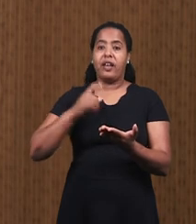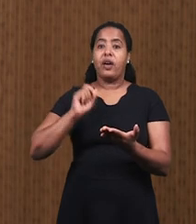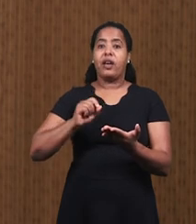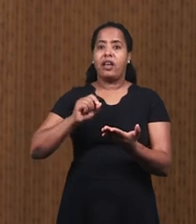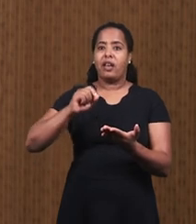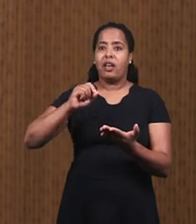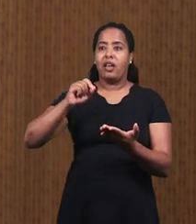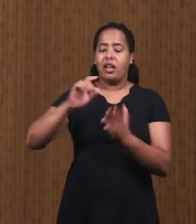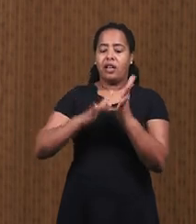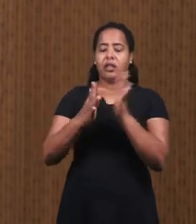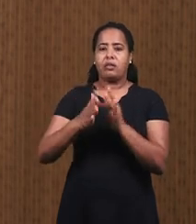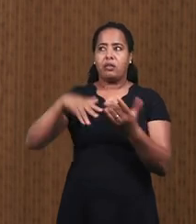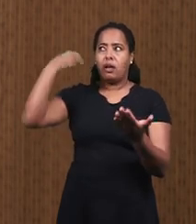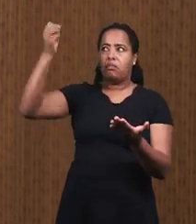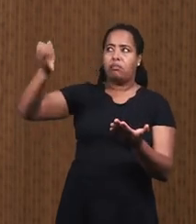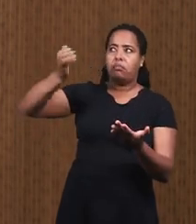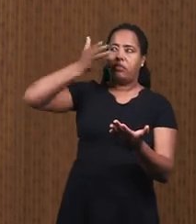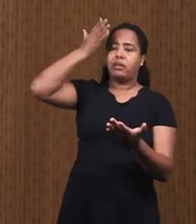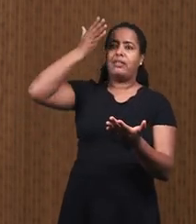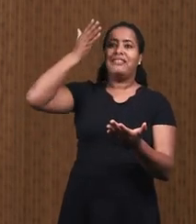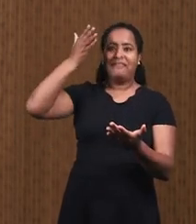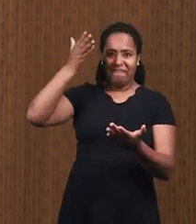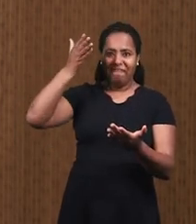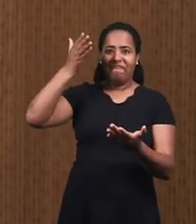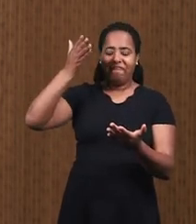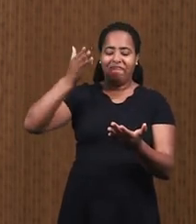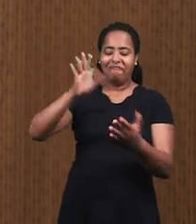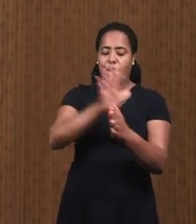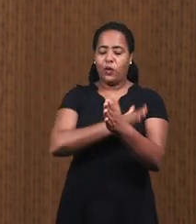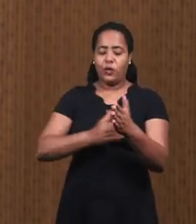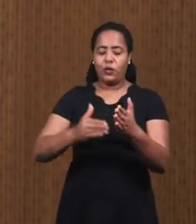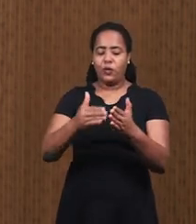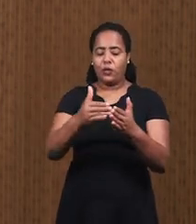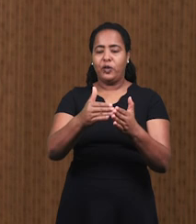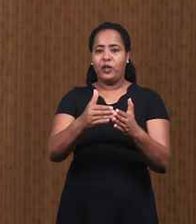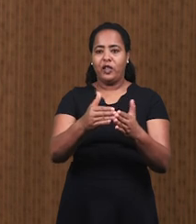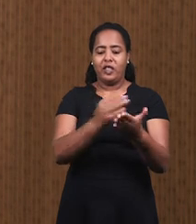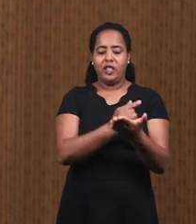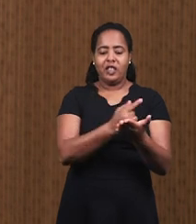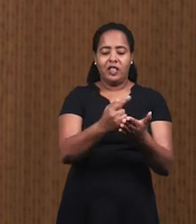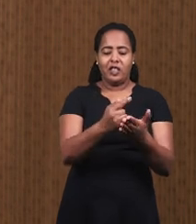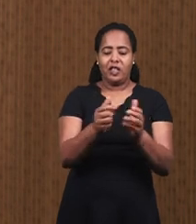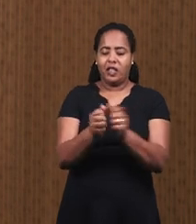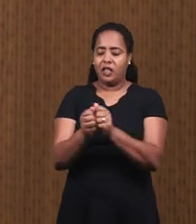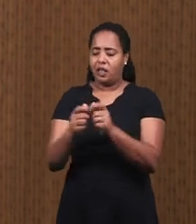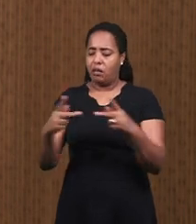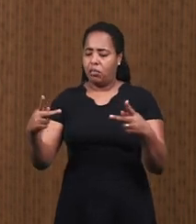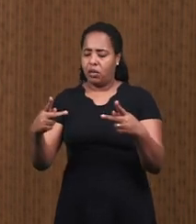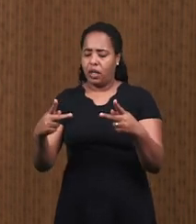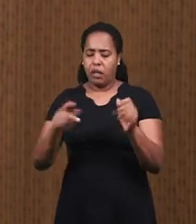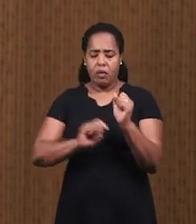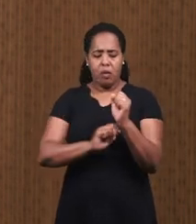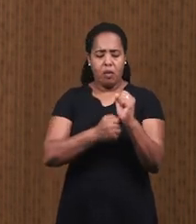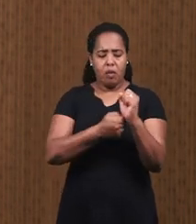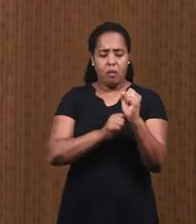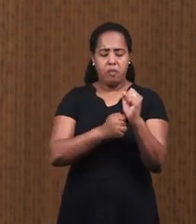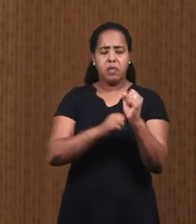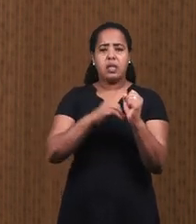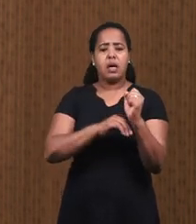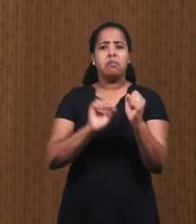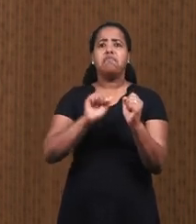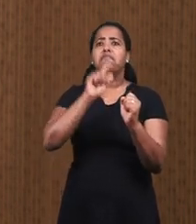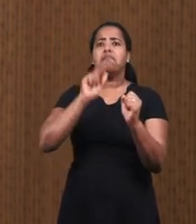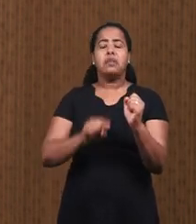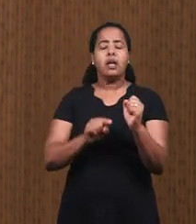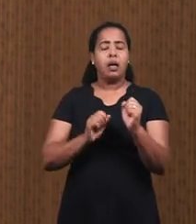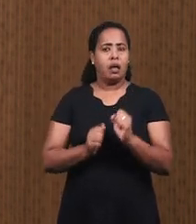est Jésus. Donc toute la Bible contient le mystère. Et quel mystère est celui-là qui se